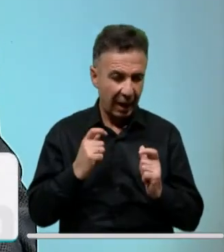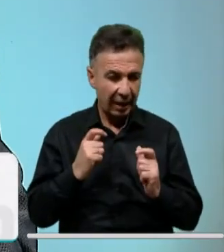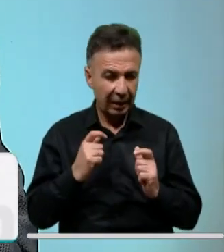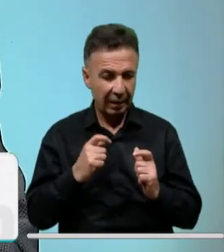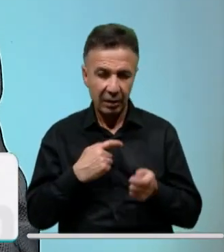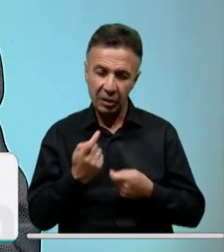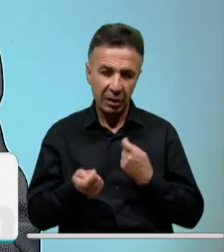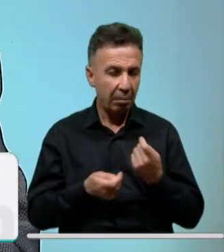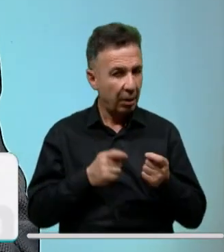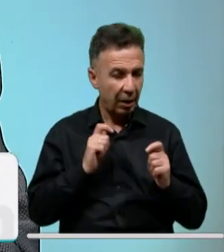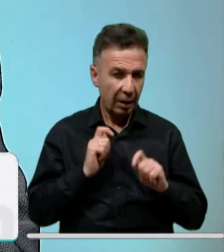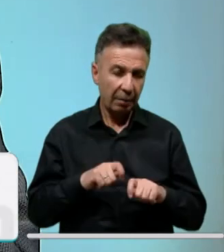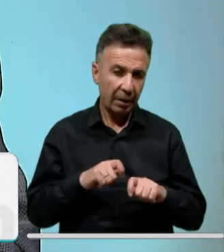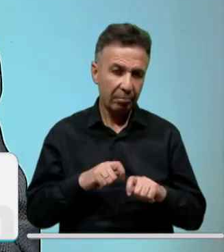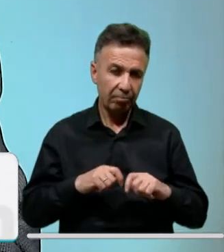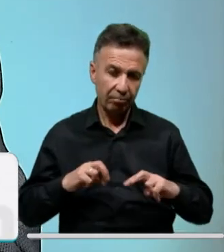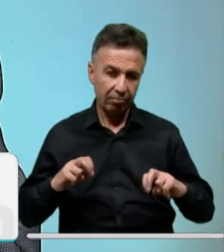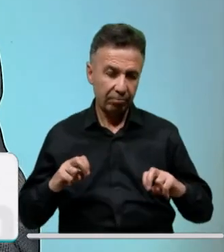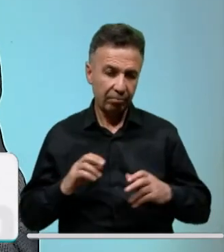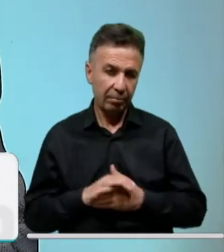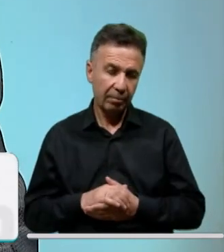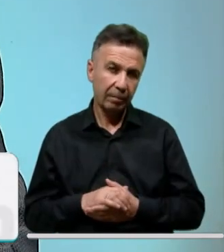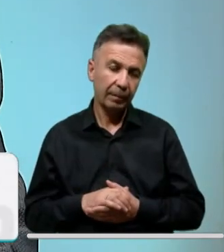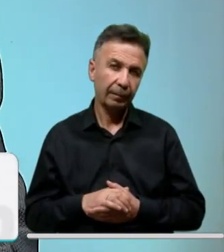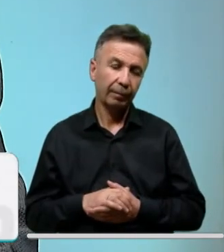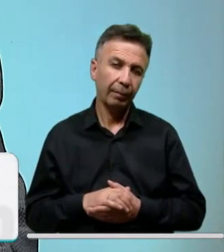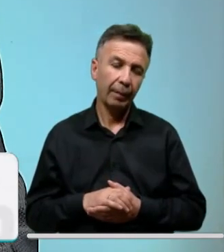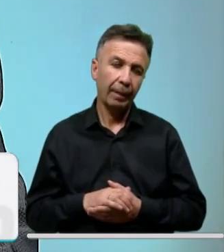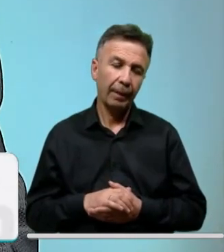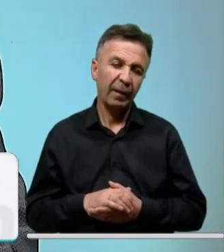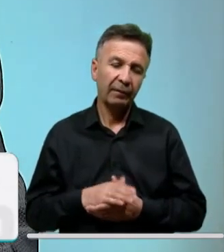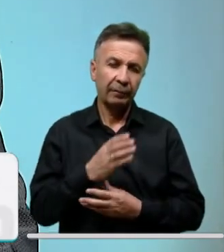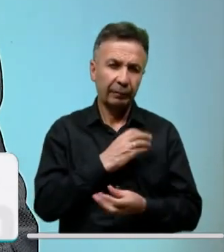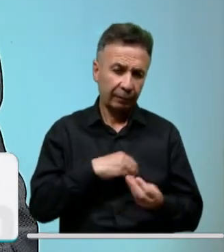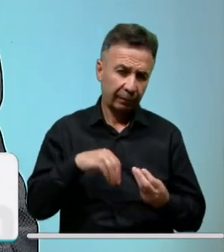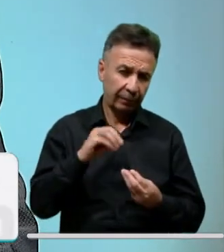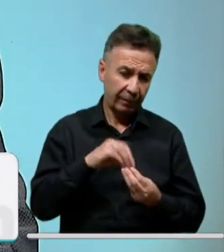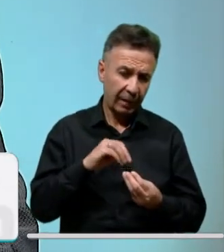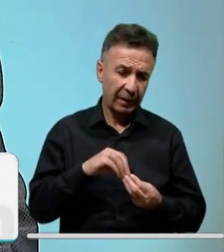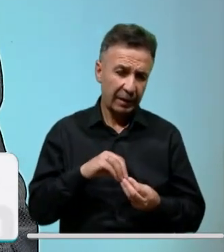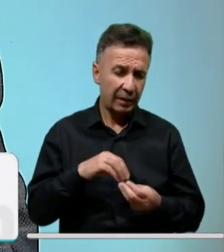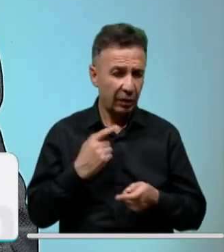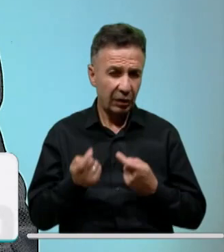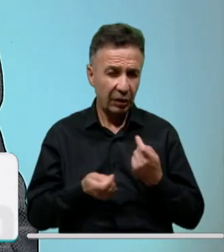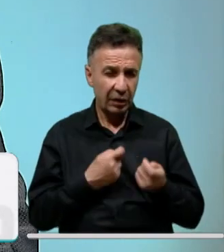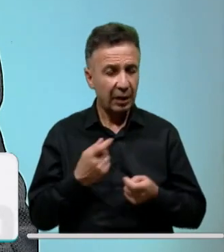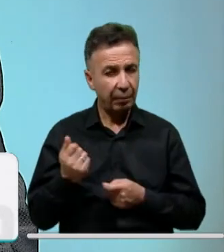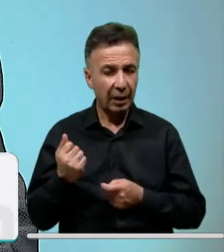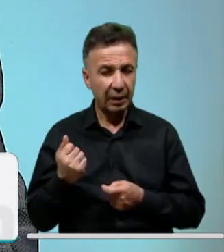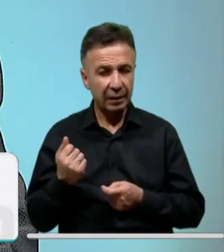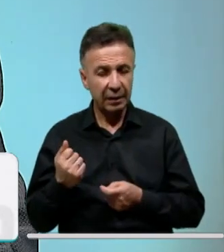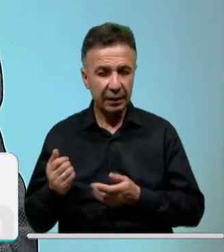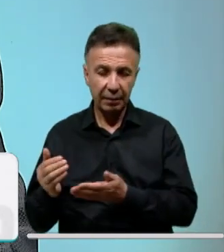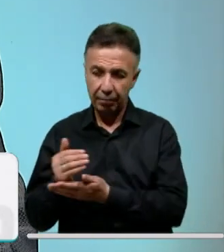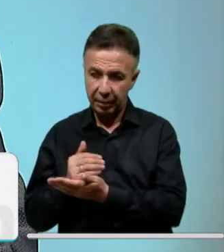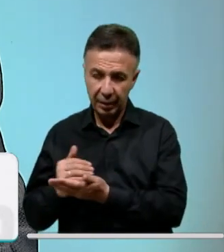takım işlemler, detay detay hepsini teker teker söylemeye gerek yok. Faizli bir takım işlemlerle paranızı